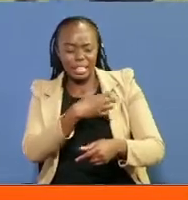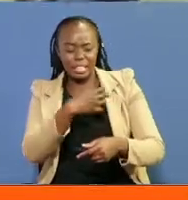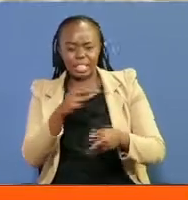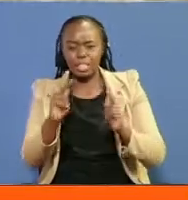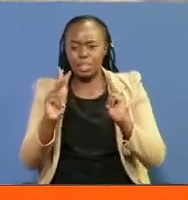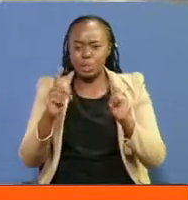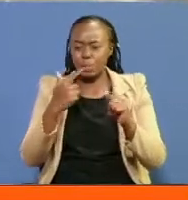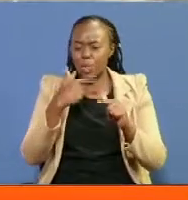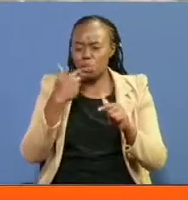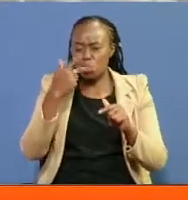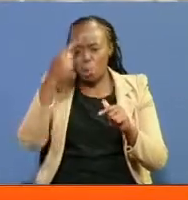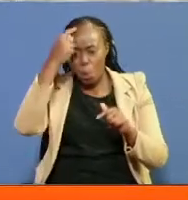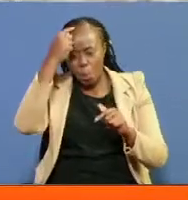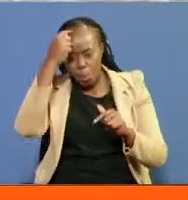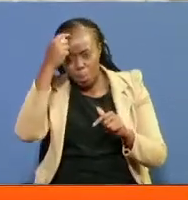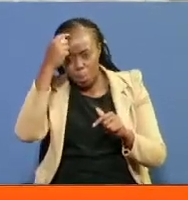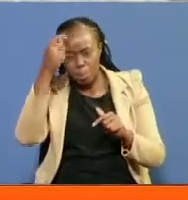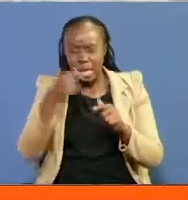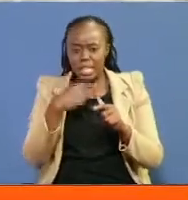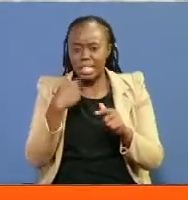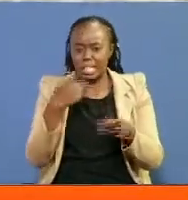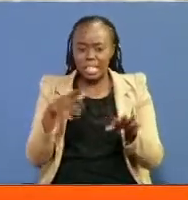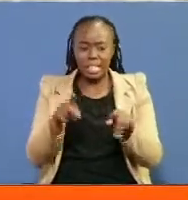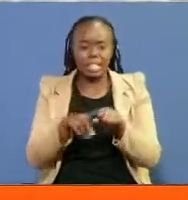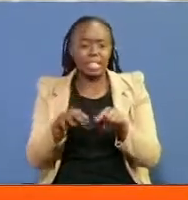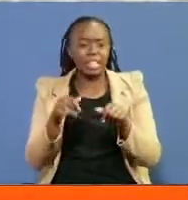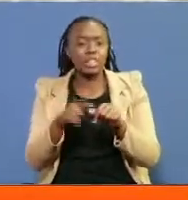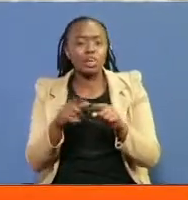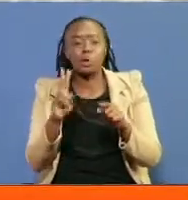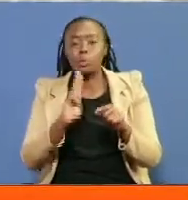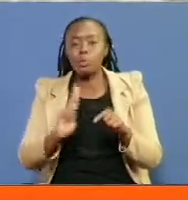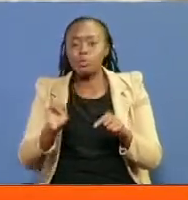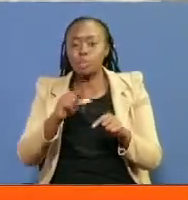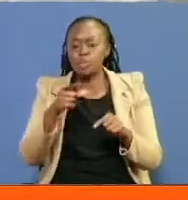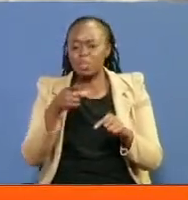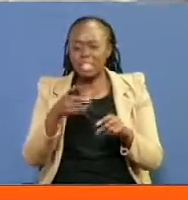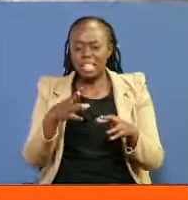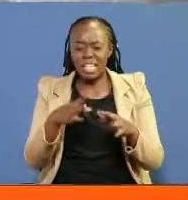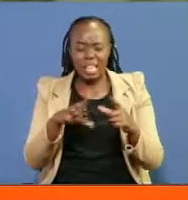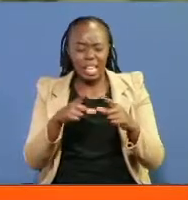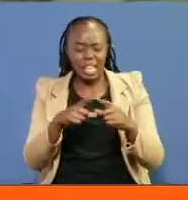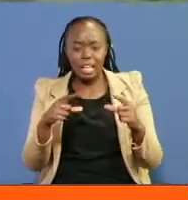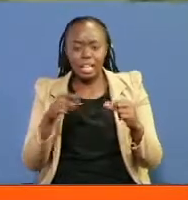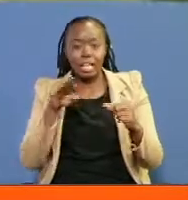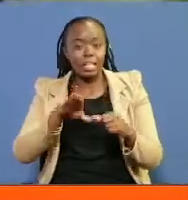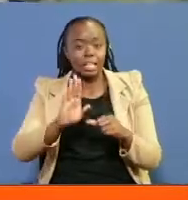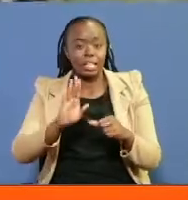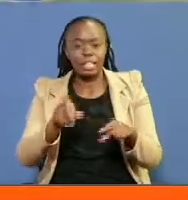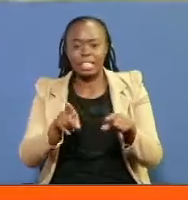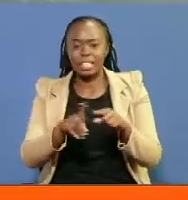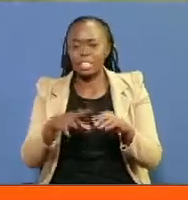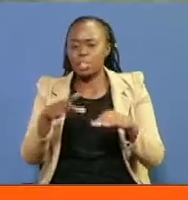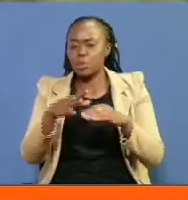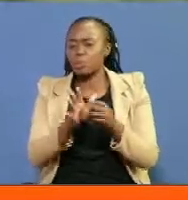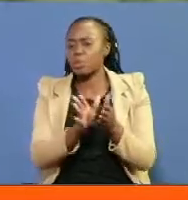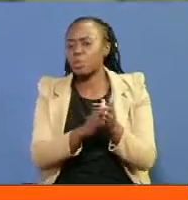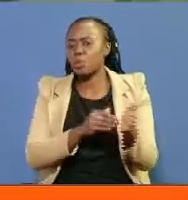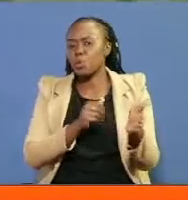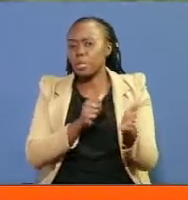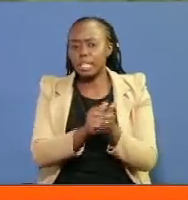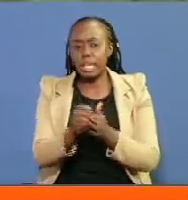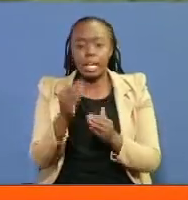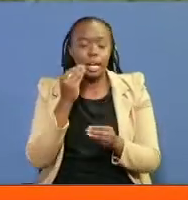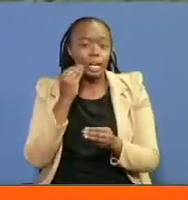ya Kihindi anadaiwa kutumia nguvu kuwapokonya wakazi ardhi yao na kubomoa nyumba zao